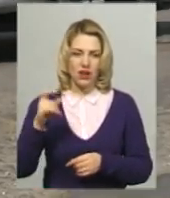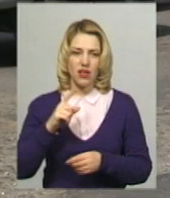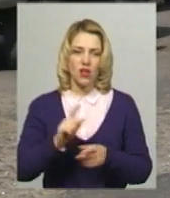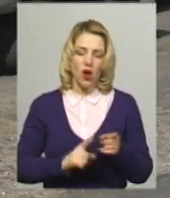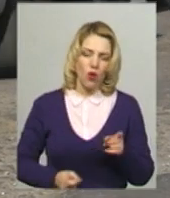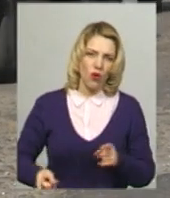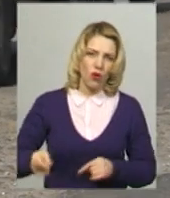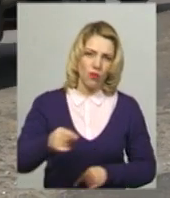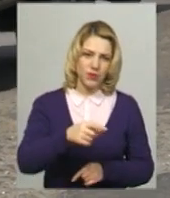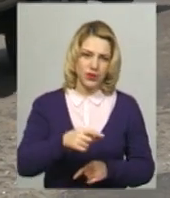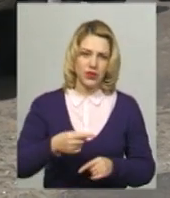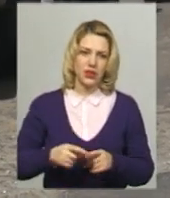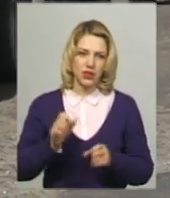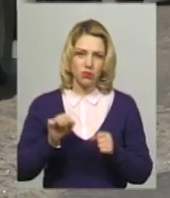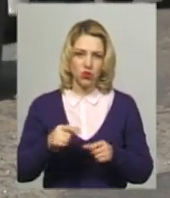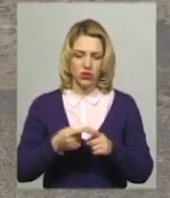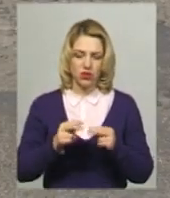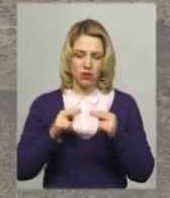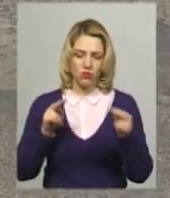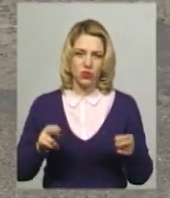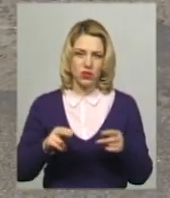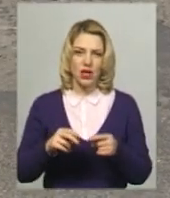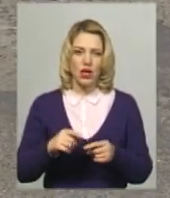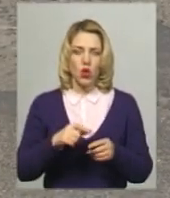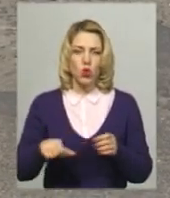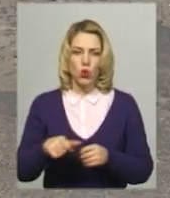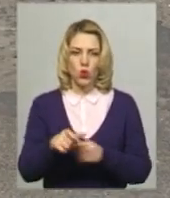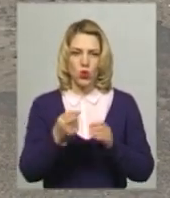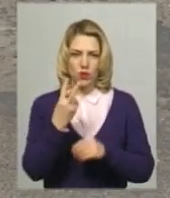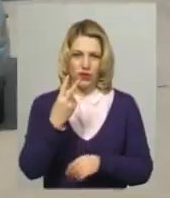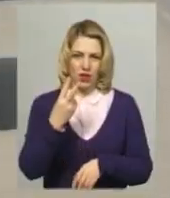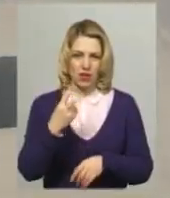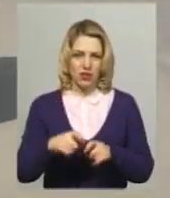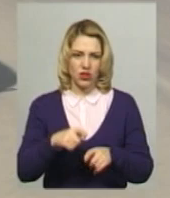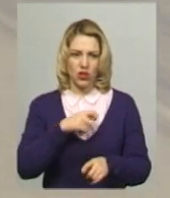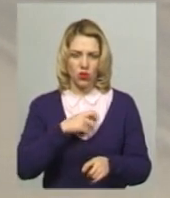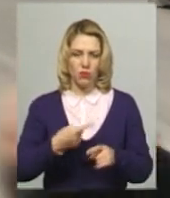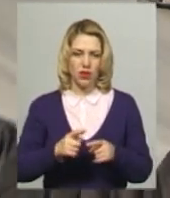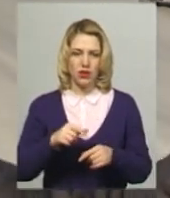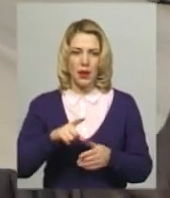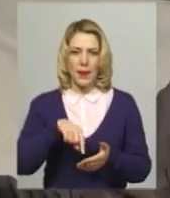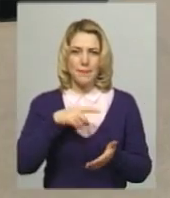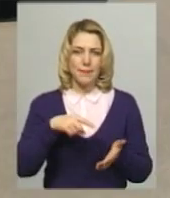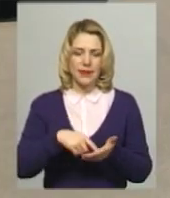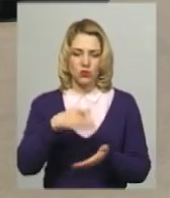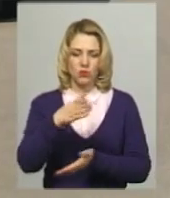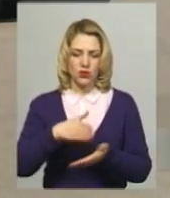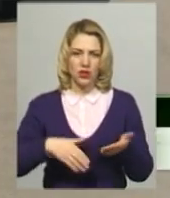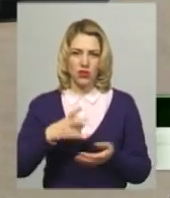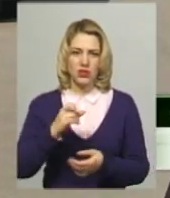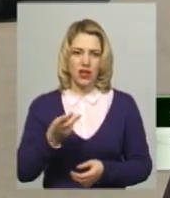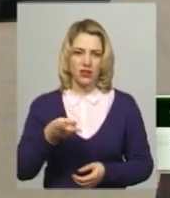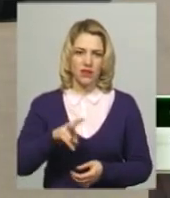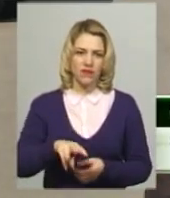однією дорогою, протяжністю 12 кілометрів. Чоловік додає, дорога потребує ремонту. Місто розділилося на два, виходить. Звісно,